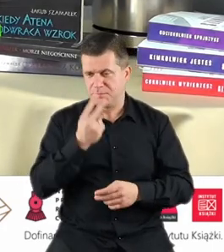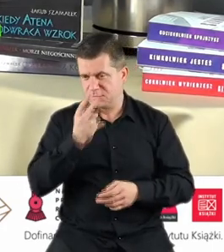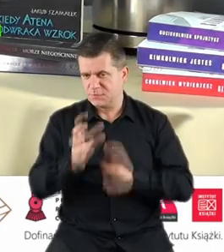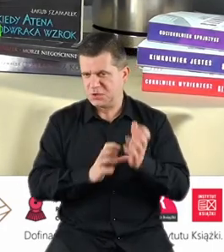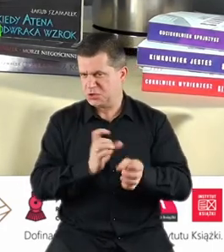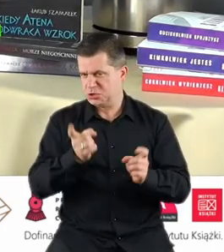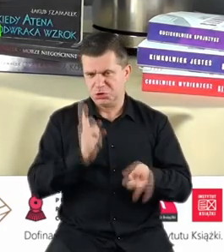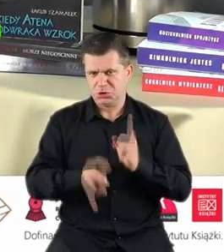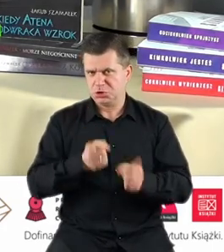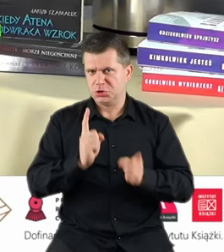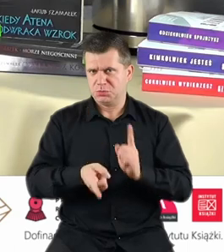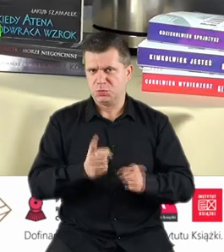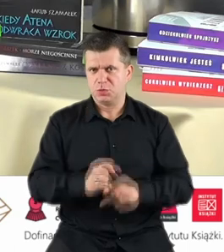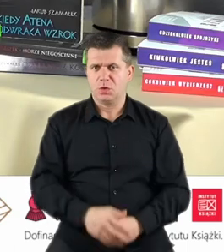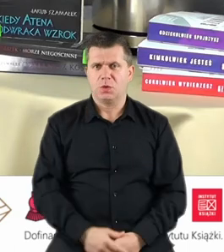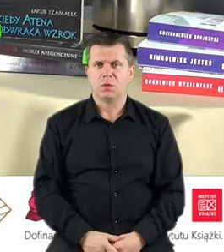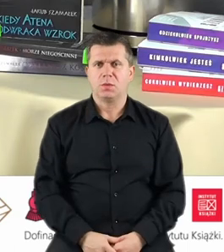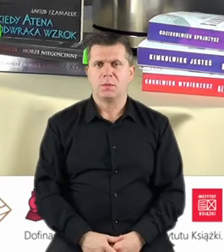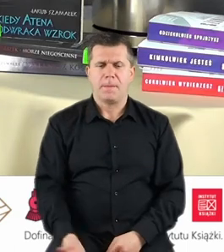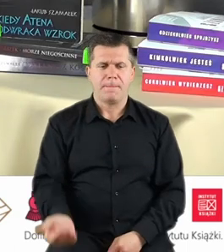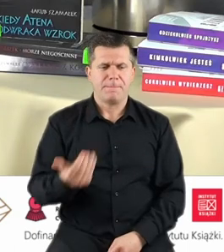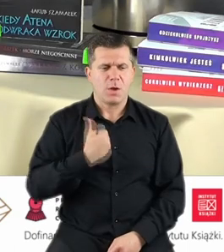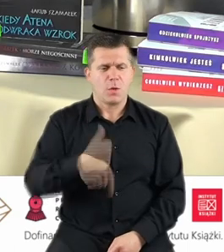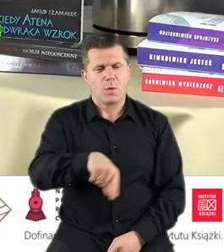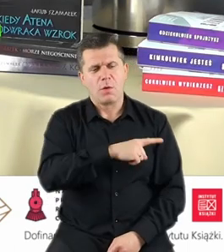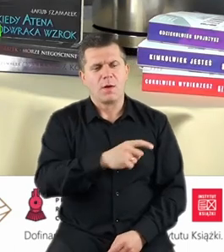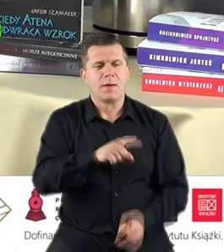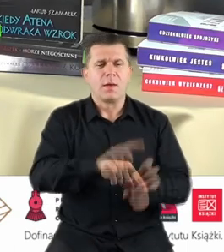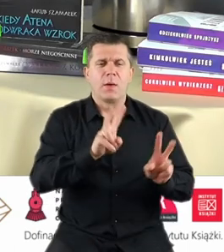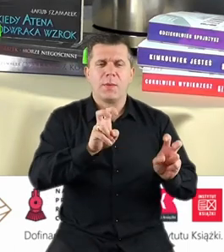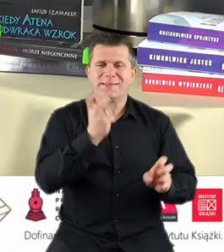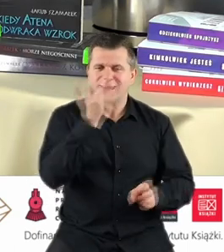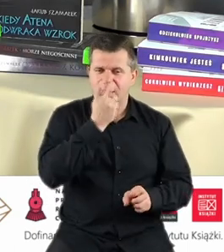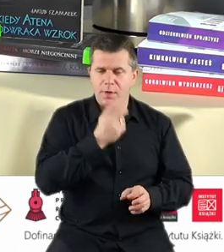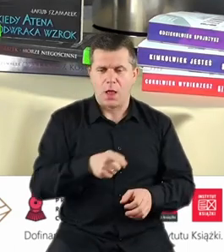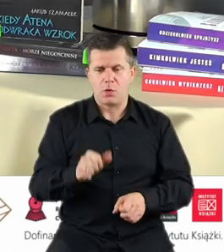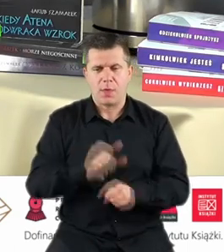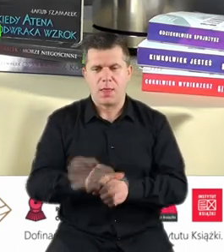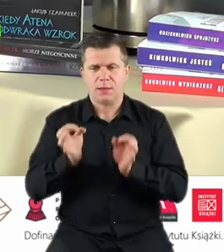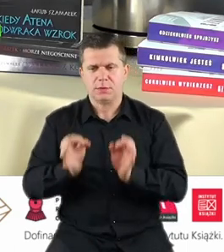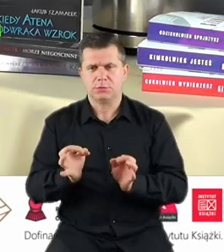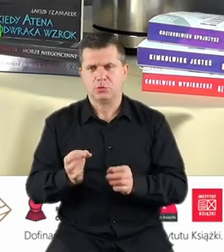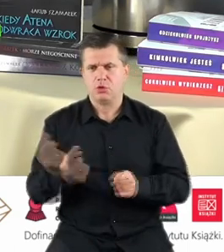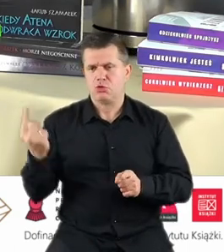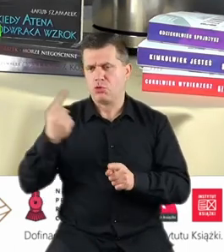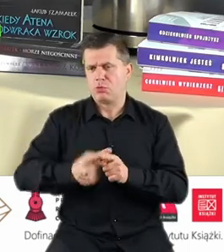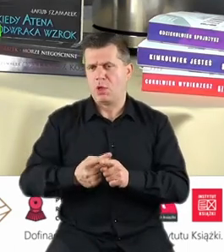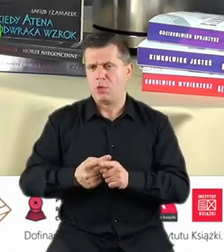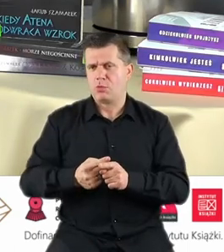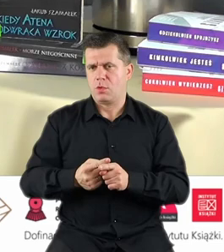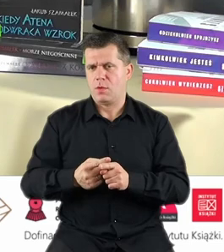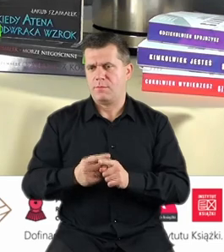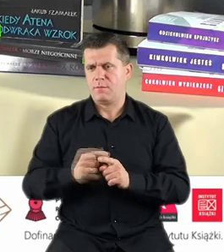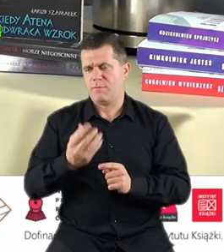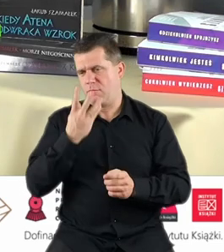to błyskawicznie z czegoś, co było opcjonalne, co było ciekawostką, stał się takim dodatkowym wymiarem rzeczywistości.